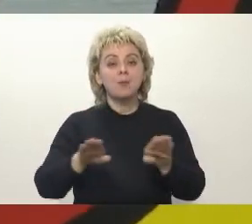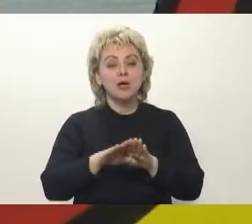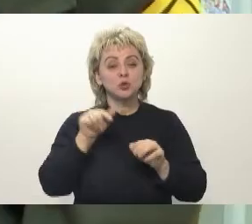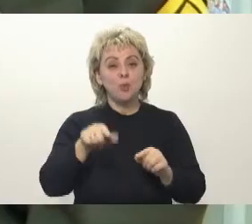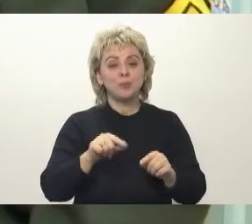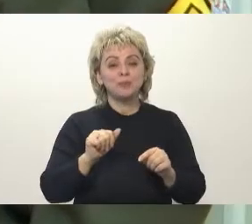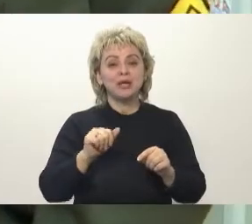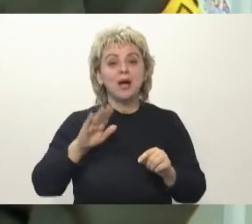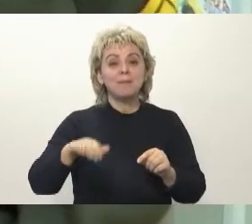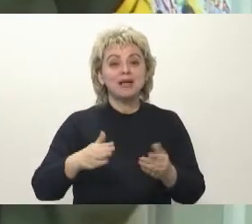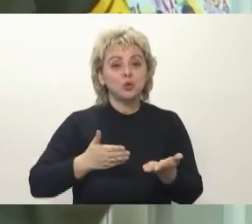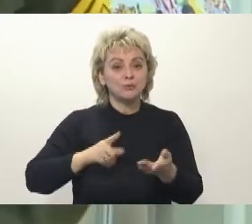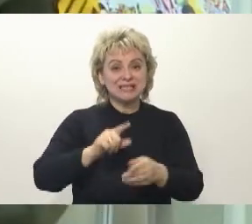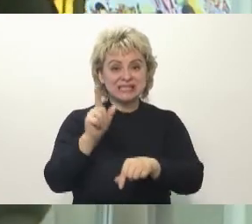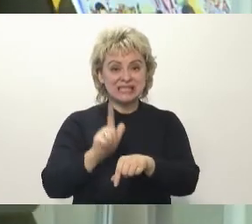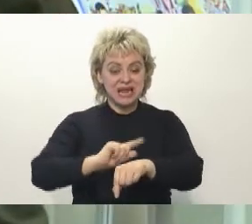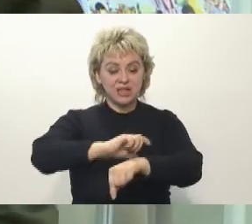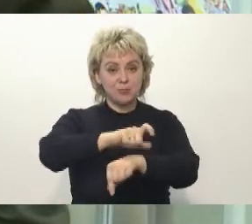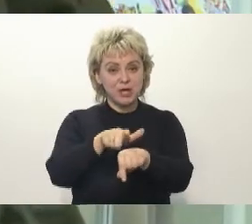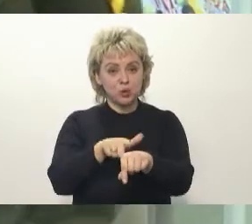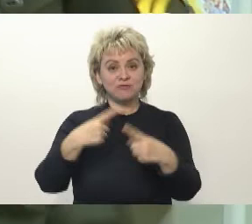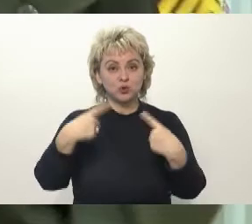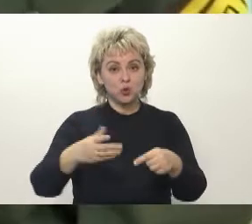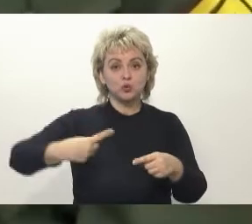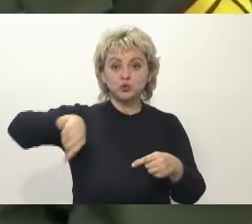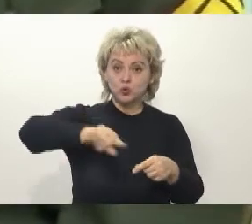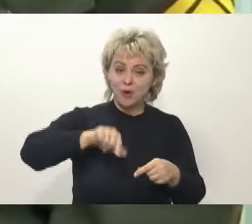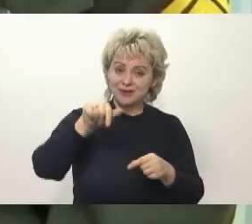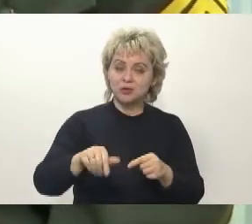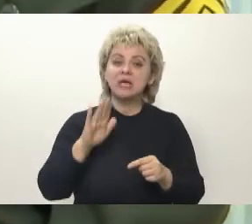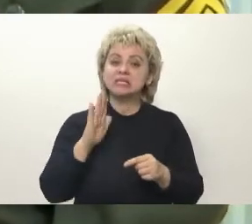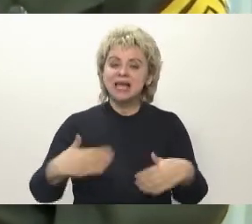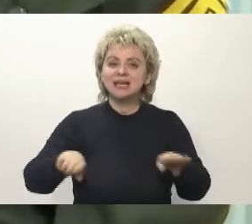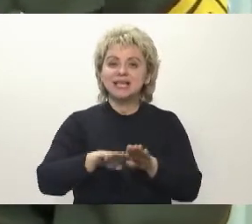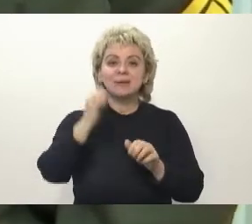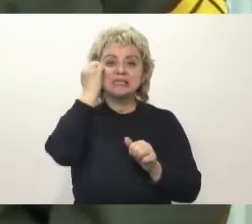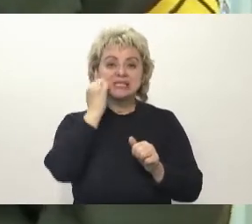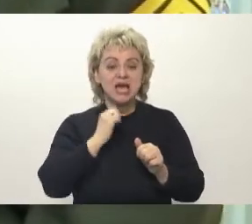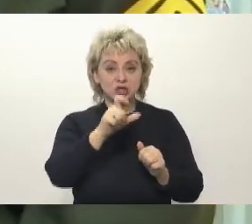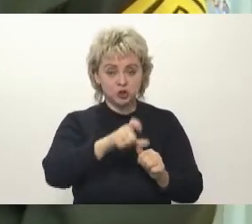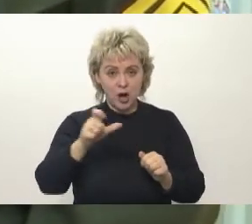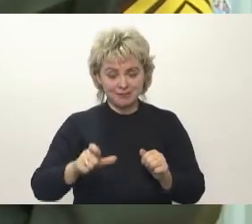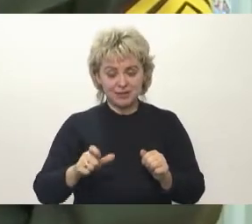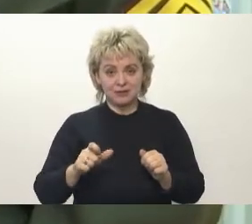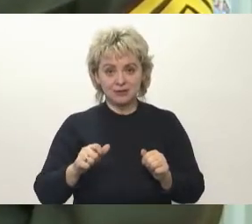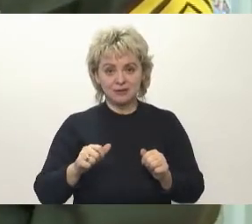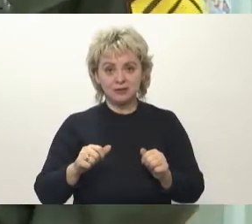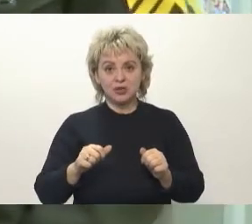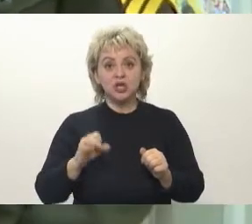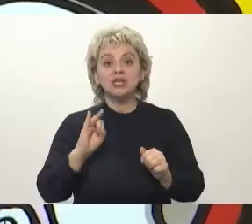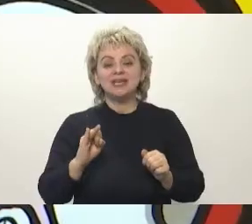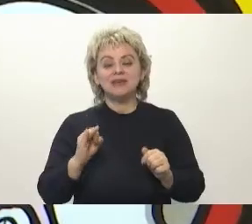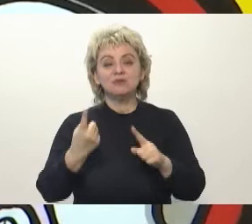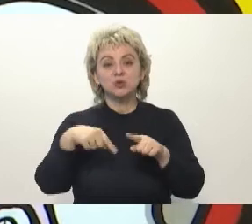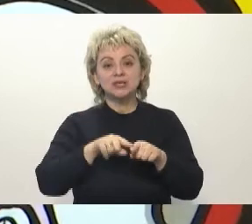детей. Потом стрелочки перекрутили в другую сторону, стали такими старичками. И вот